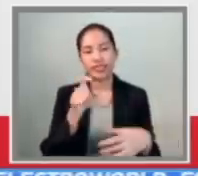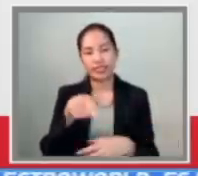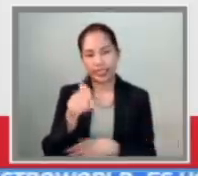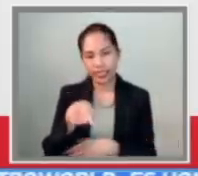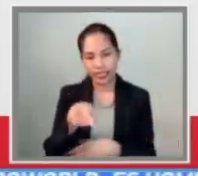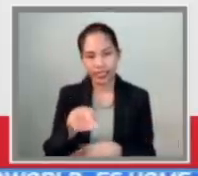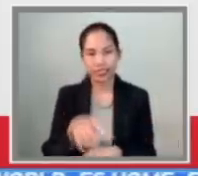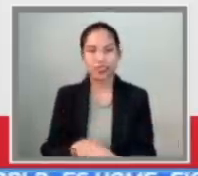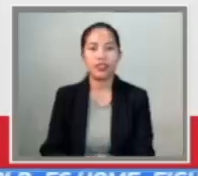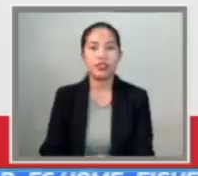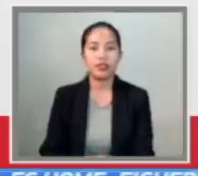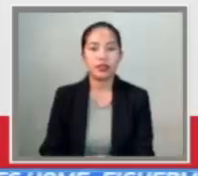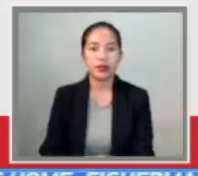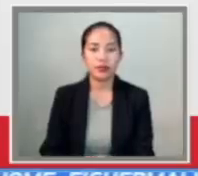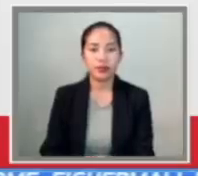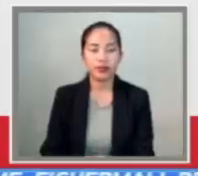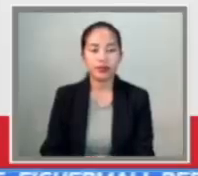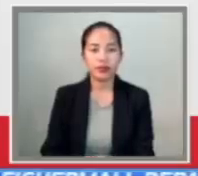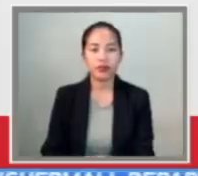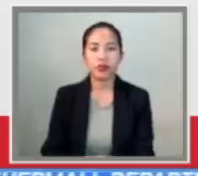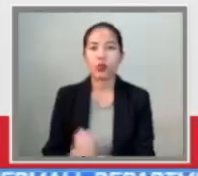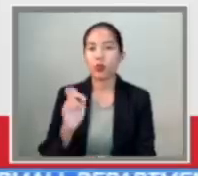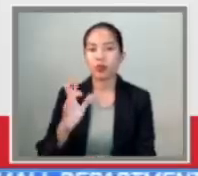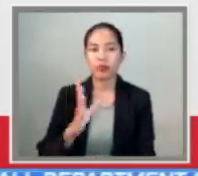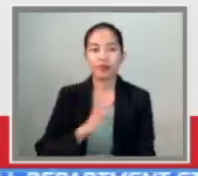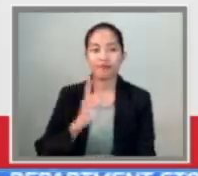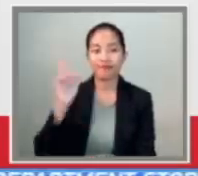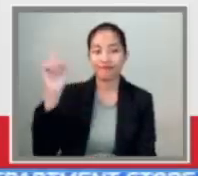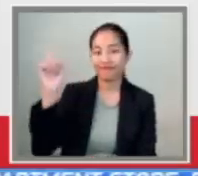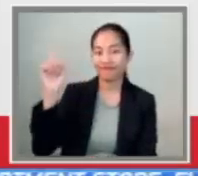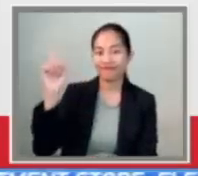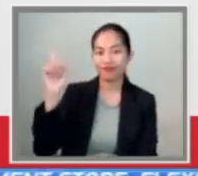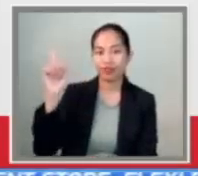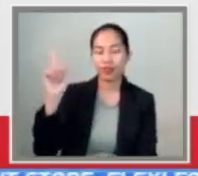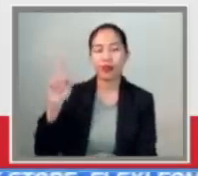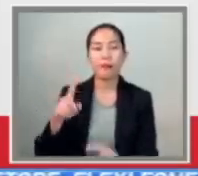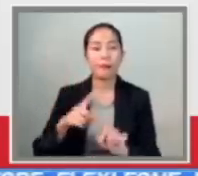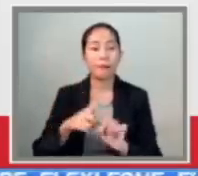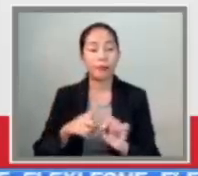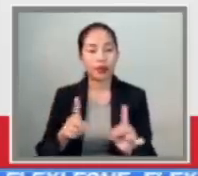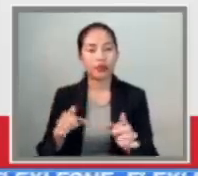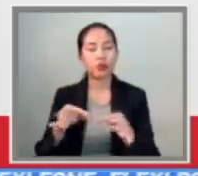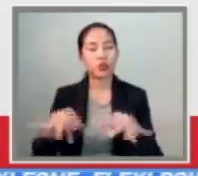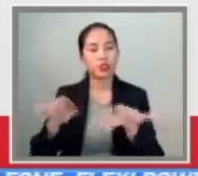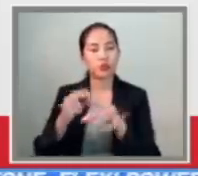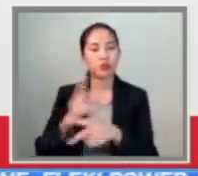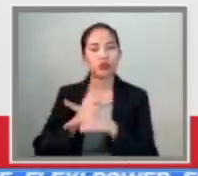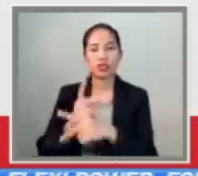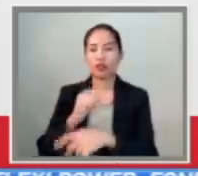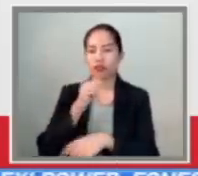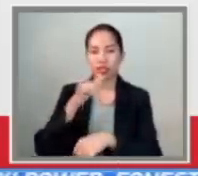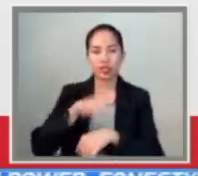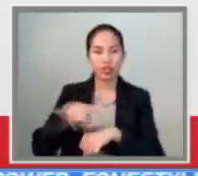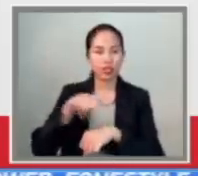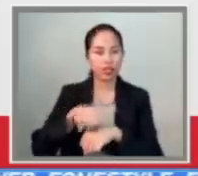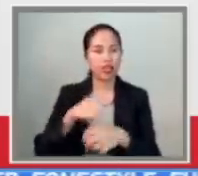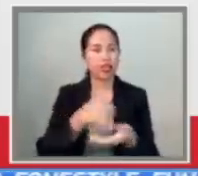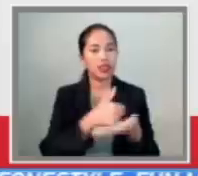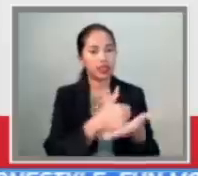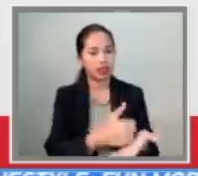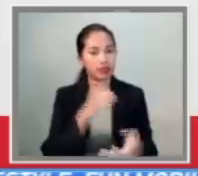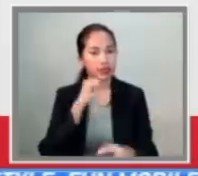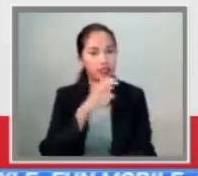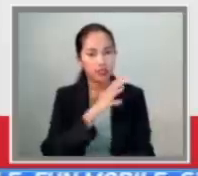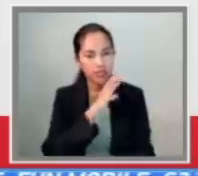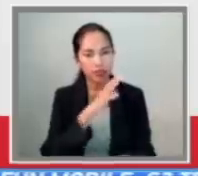panukala. Okay lang din kay Mac Bondoc basta walang dayaang magaganap. Tulong na din daw yon sa mga senior at PWD